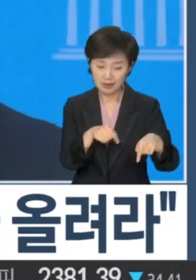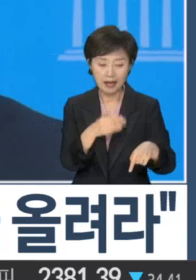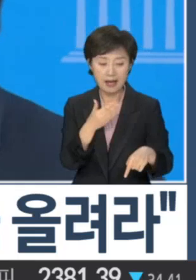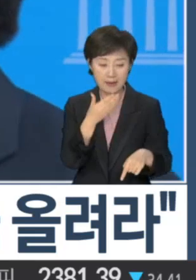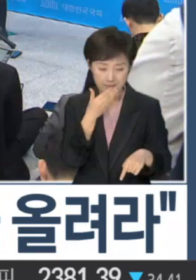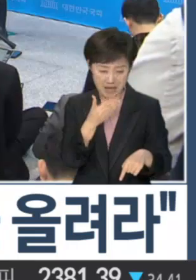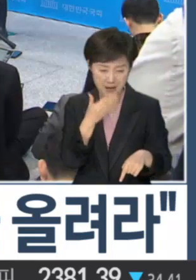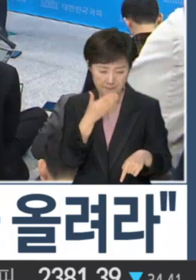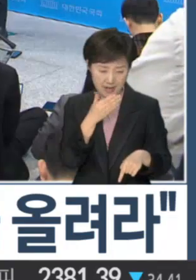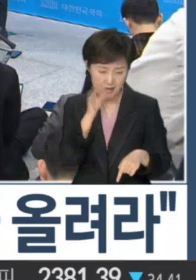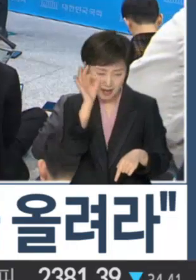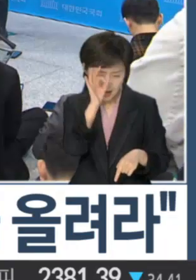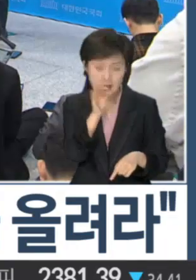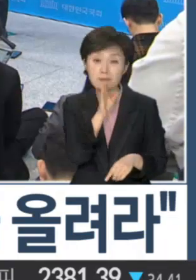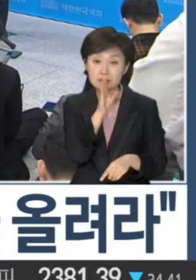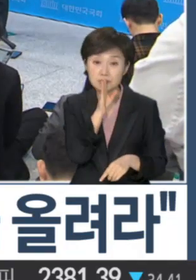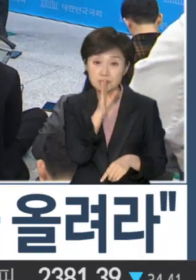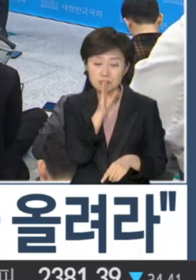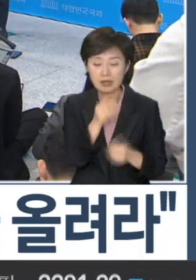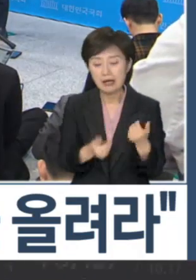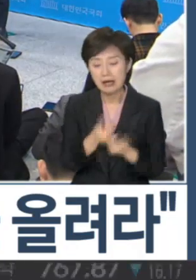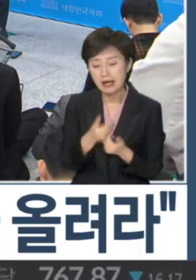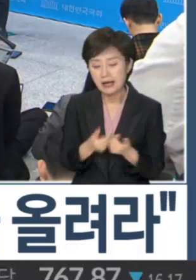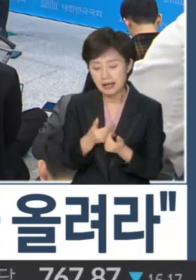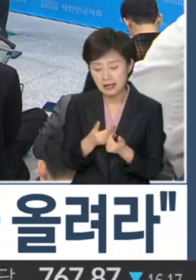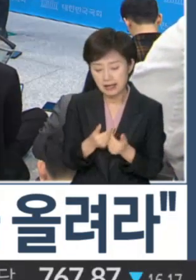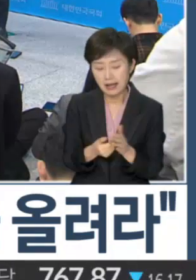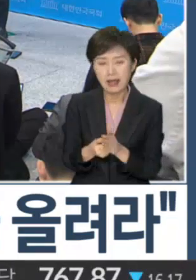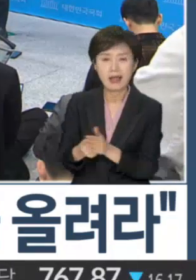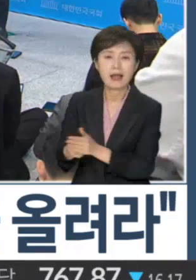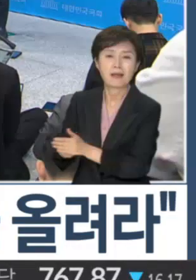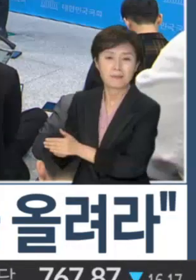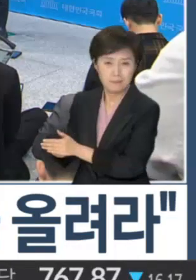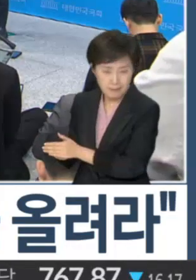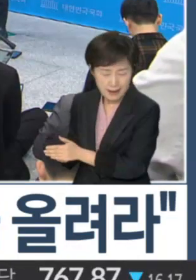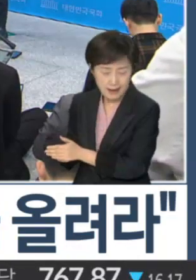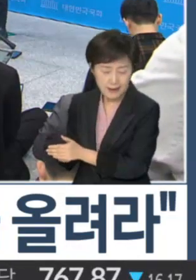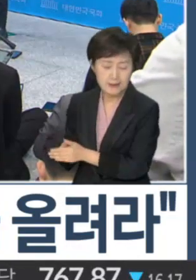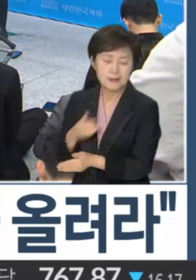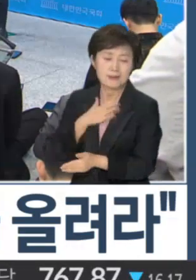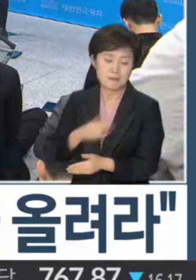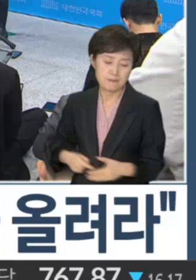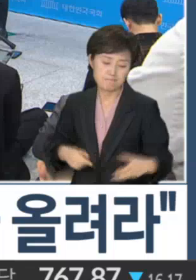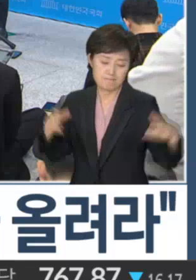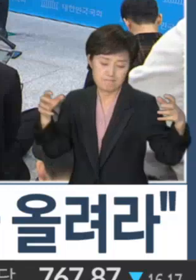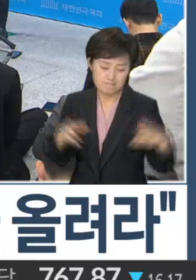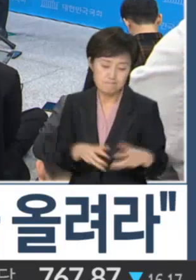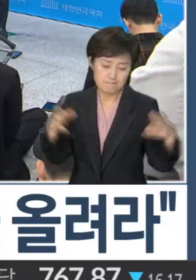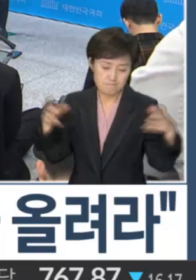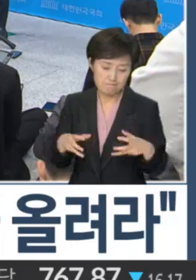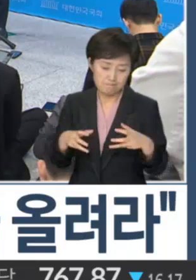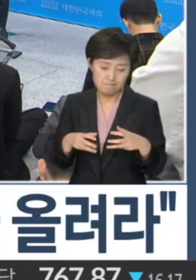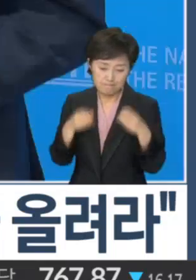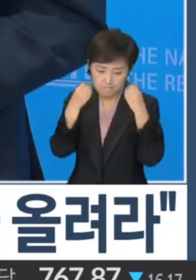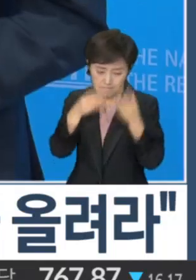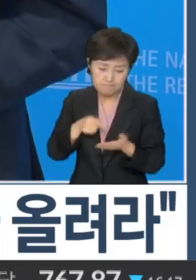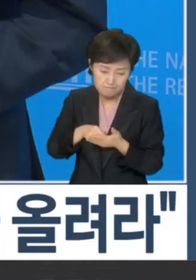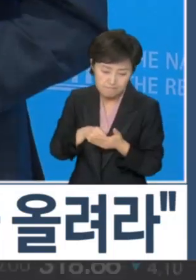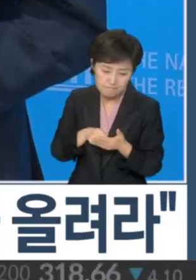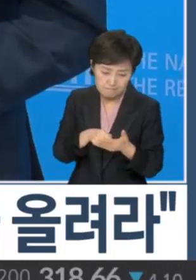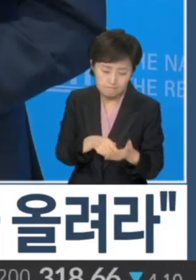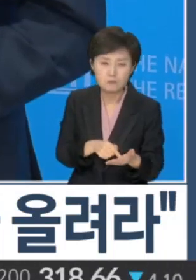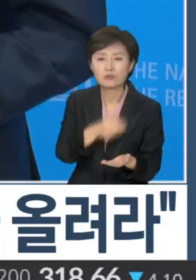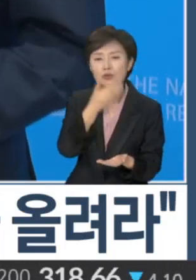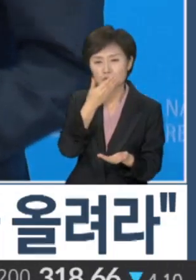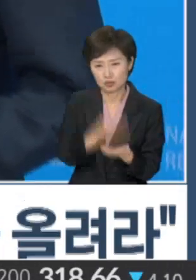얘기를 합니다. 여러 갈등이 누적돼 있지만 또 그 누적된 갈등 속에서 새로운 변화를 만들어냈을 때 더 큰 감동들이